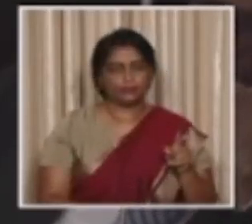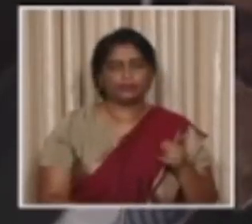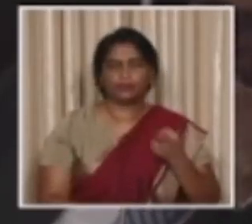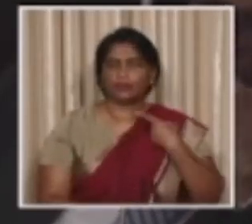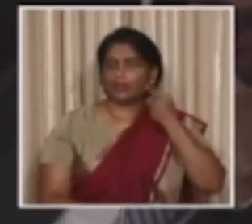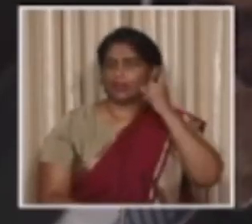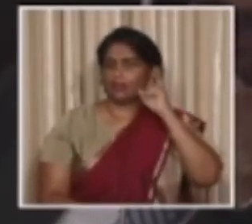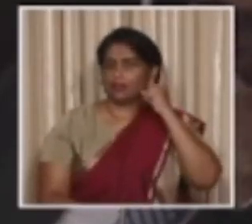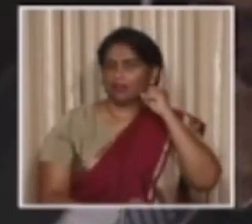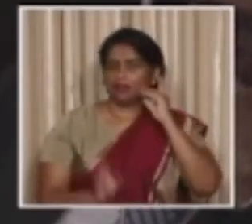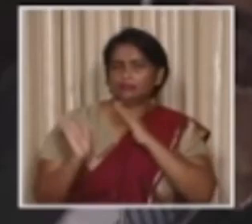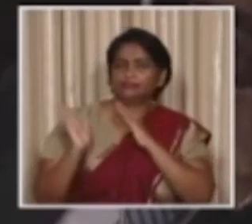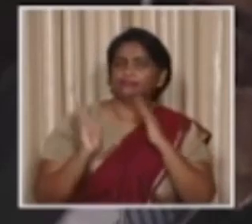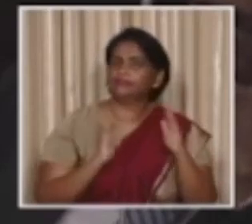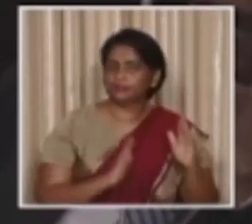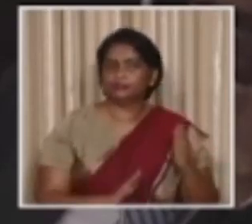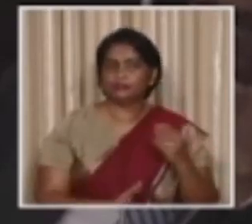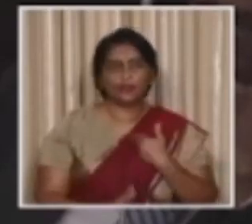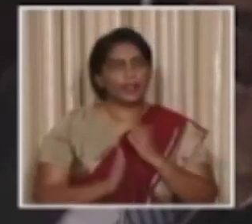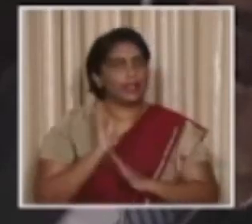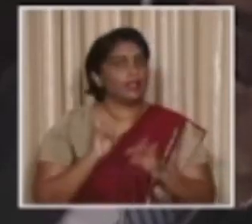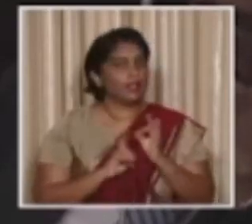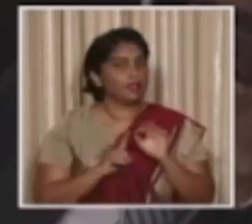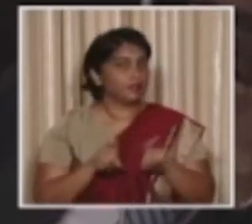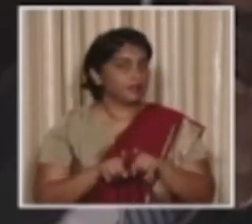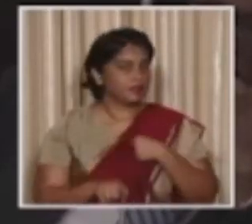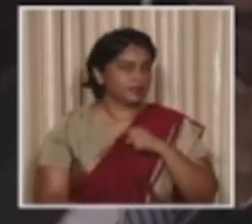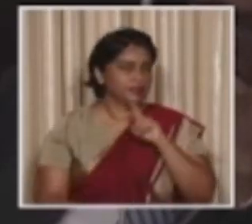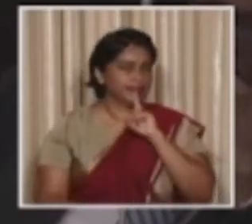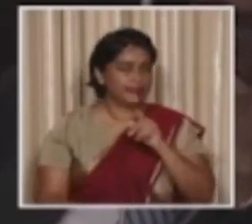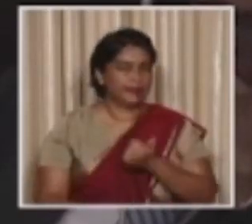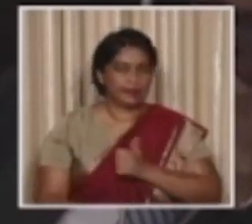ප්‍රමාද වෙලා තියෙනවා. මං අමාත්‍යවරයා හැටියට කියන්නේ අකමැති